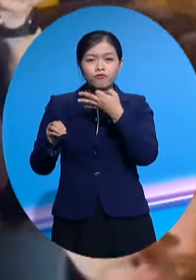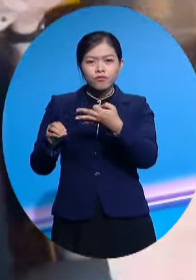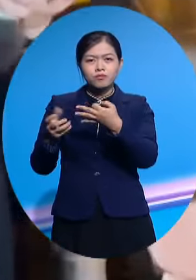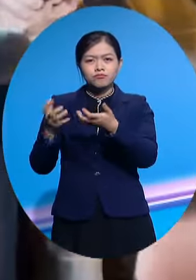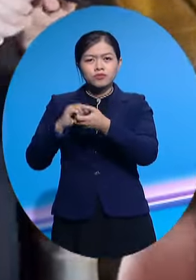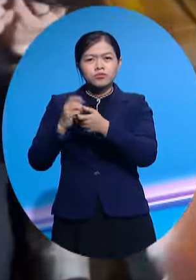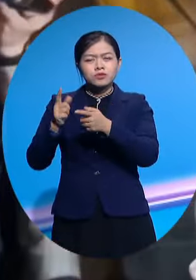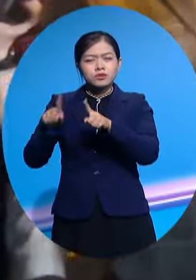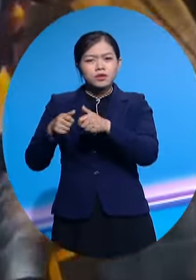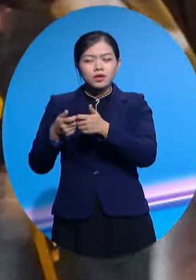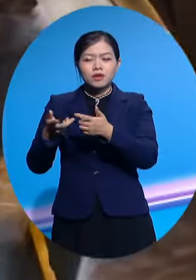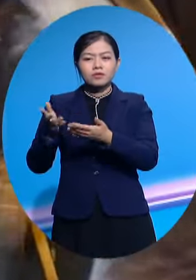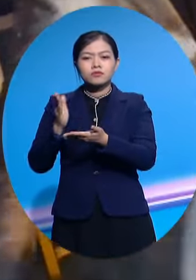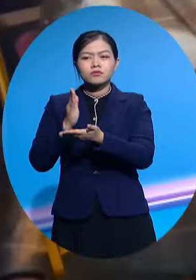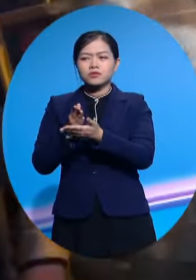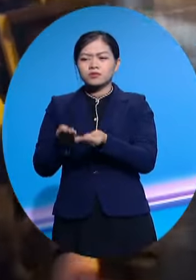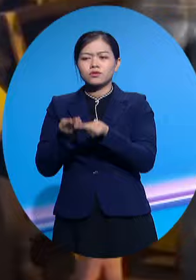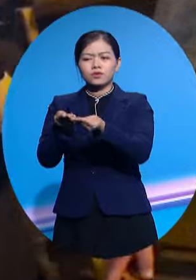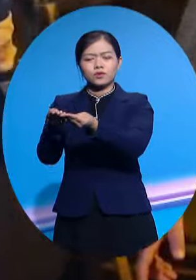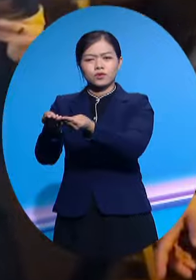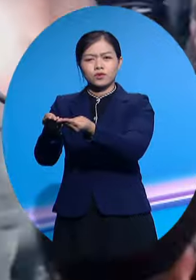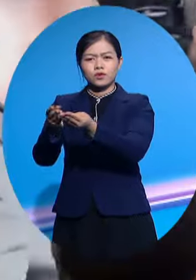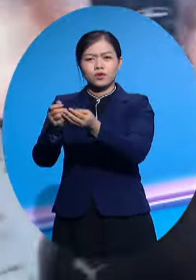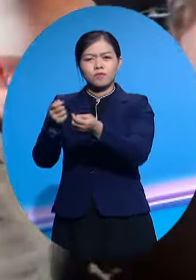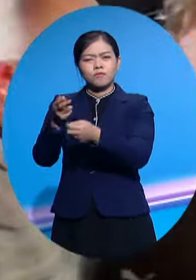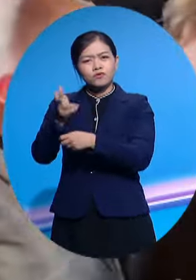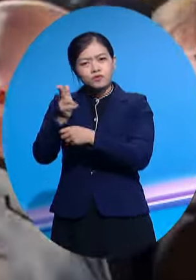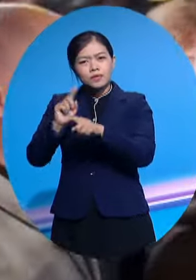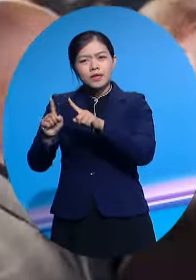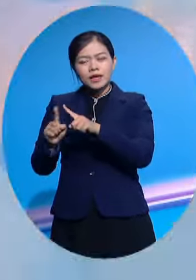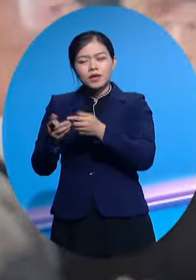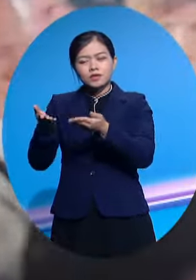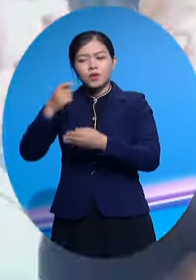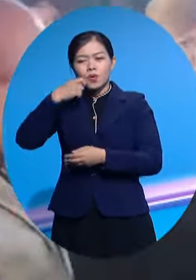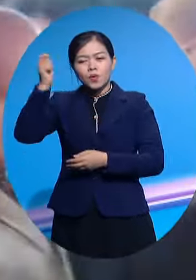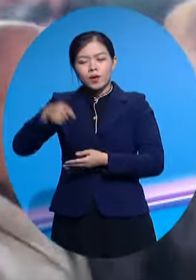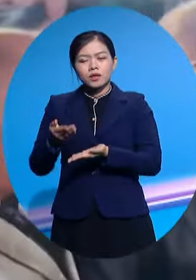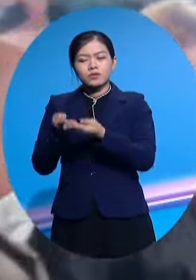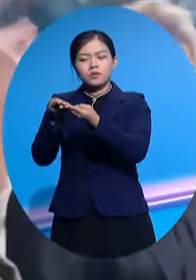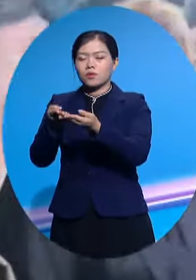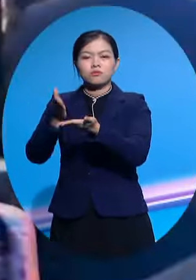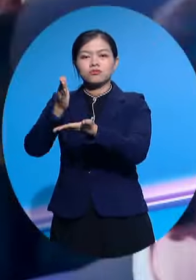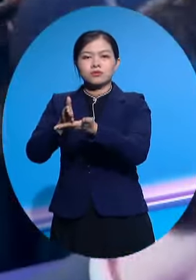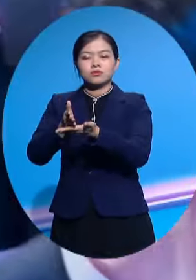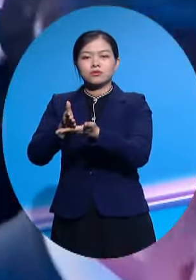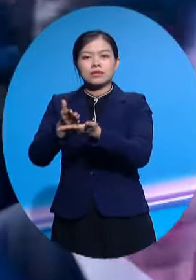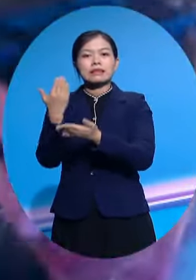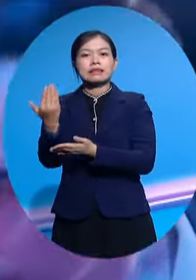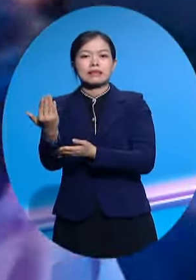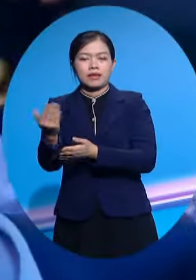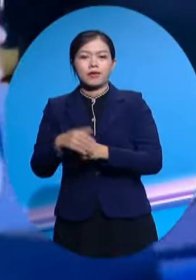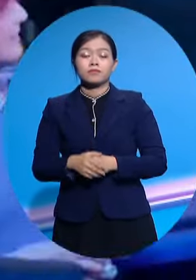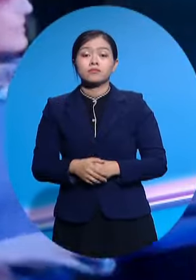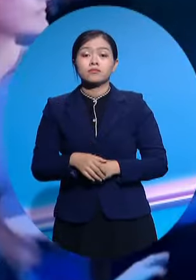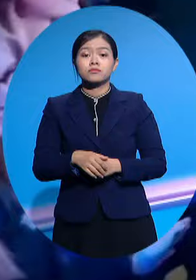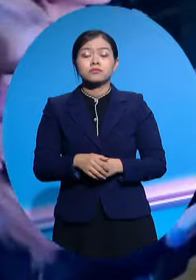đã tạm dừng các chuyến hàng viện trợ vũ khí chính thức của Slovakia cho Ukraine, sau khi ông Fico cho rằng sự ảnh hưởng của phương Tây